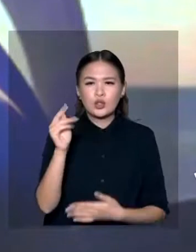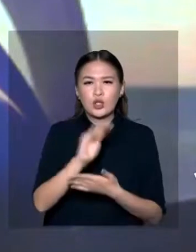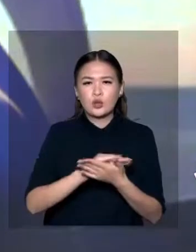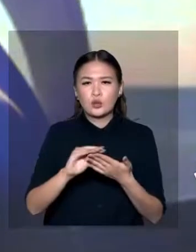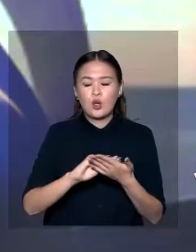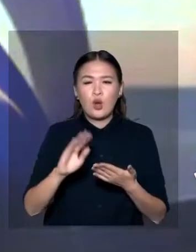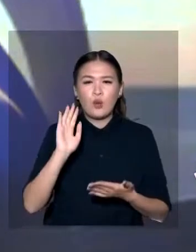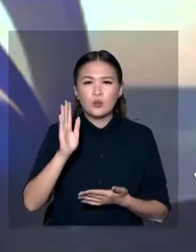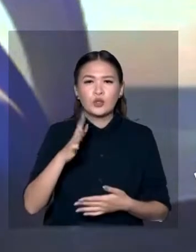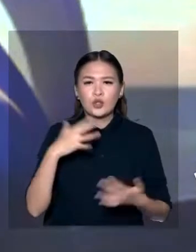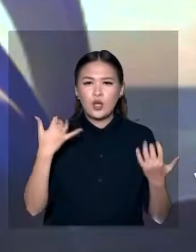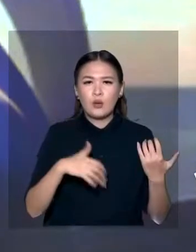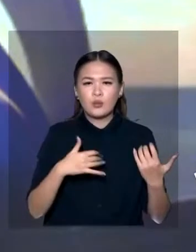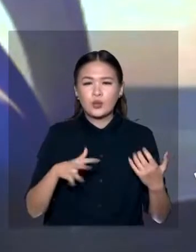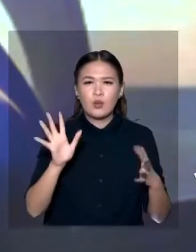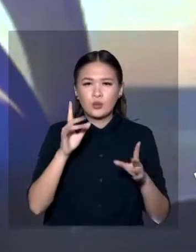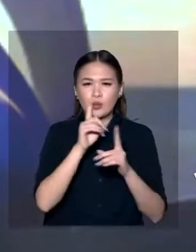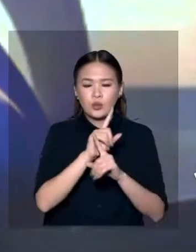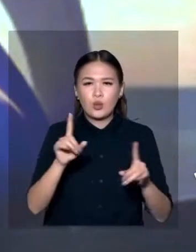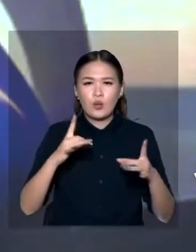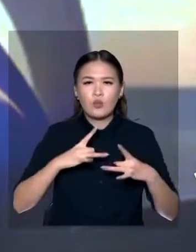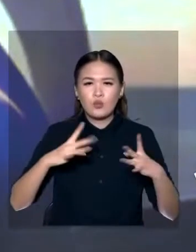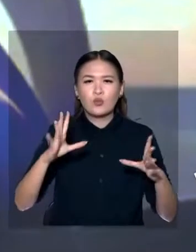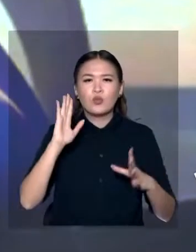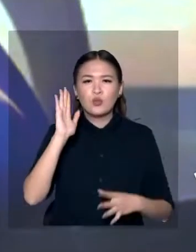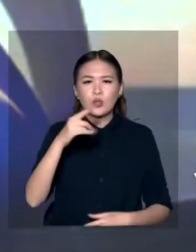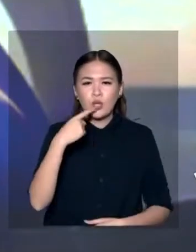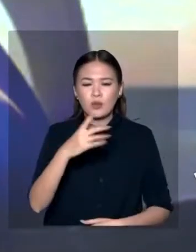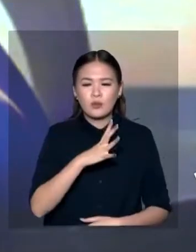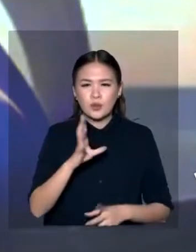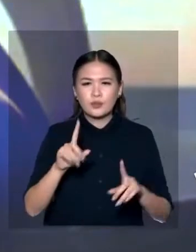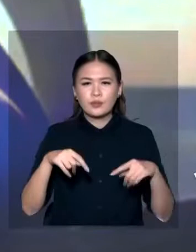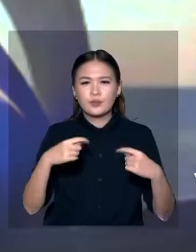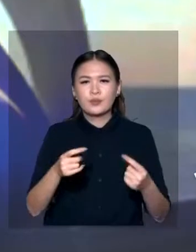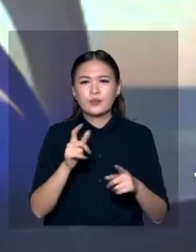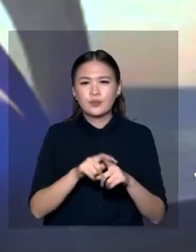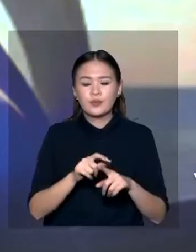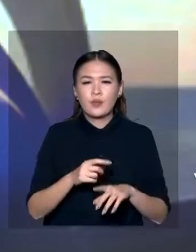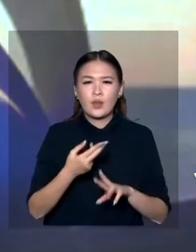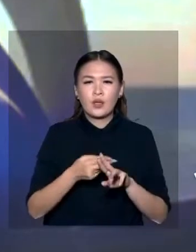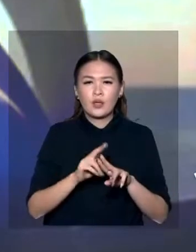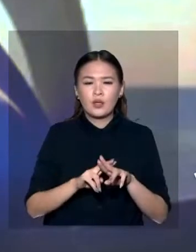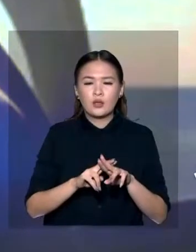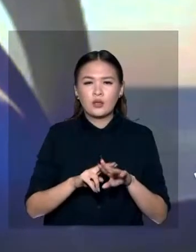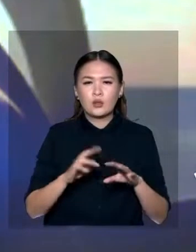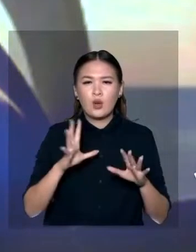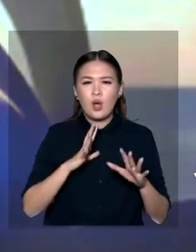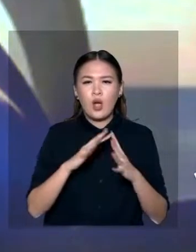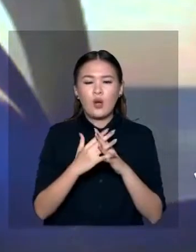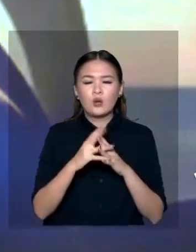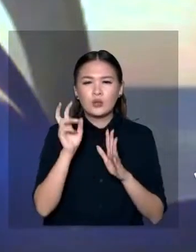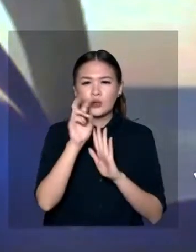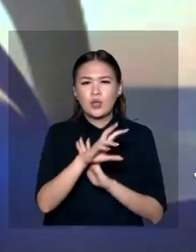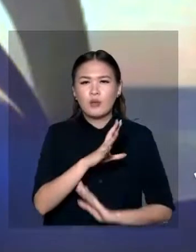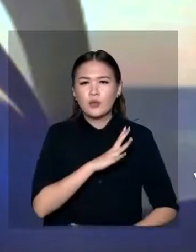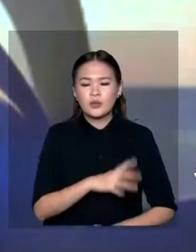мерейтойын жамбылдықтар ерекше атап өтеміз деп отыр. Тілшіміз Нұржан Қадірәлі Шерхан Мұртазаның туып өскен ауылына